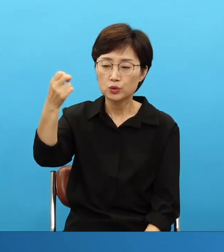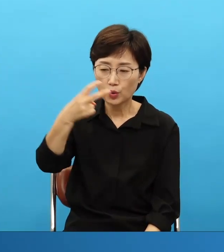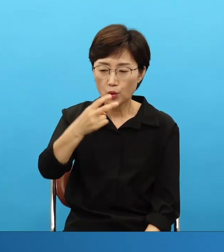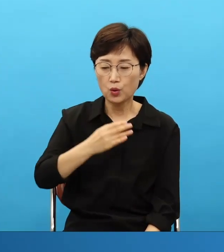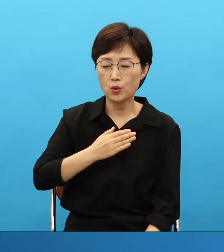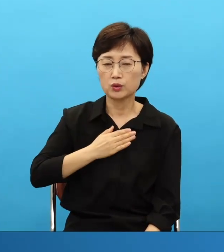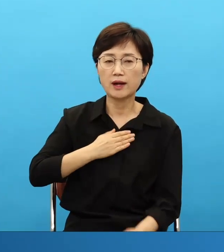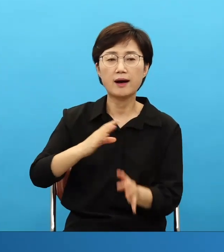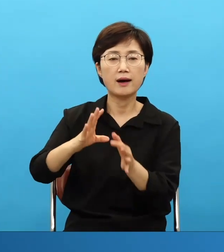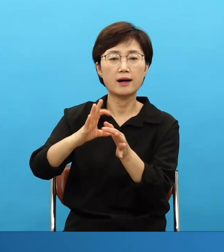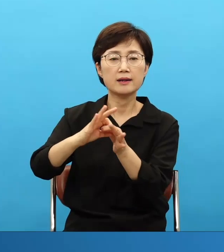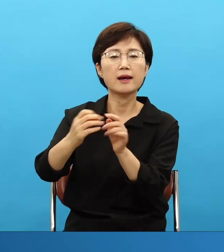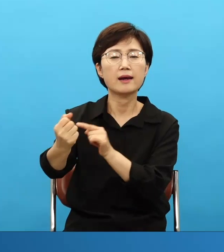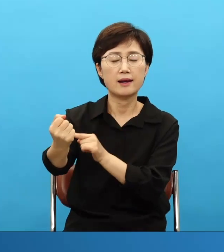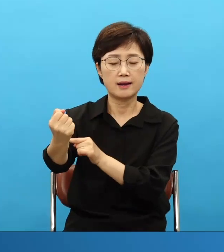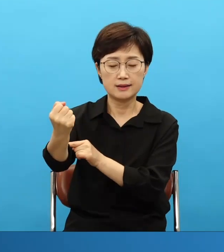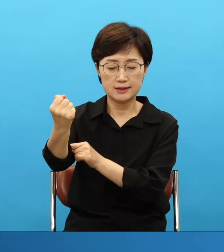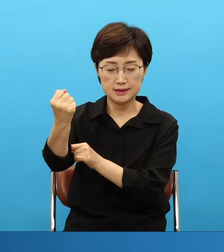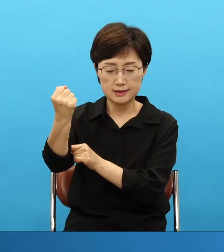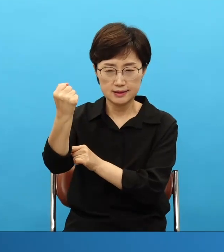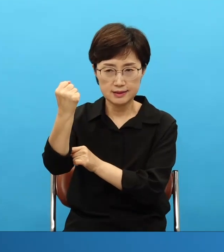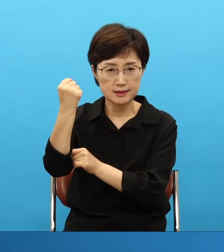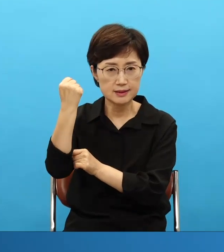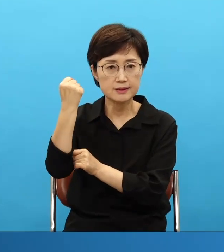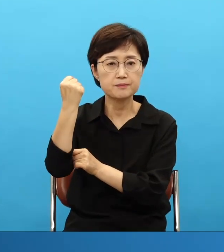생명도 나의